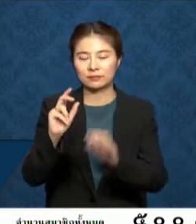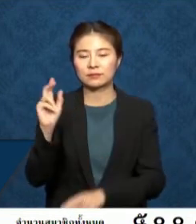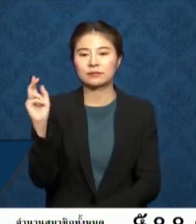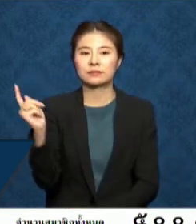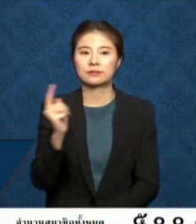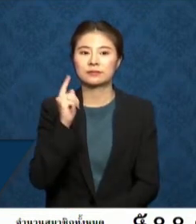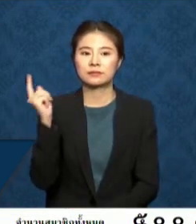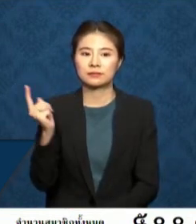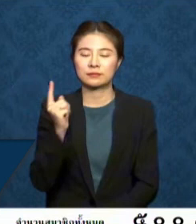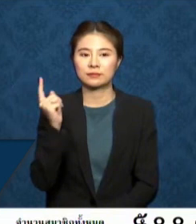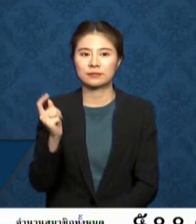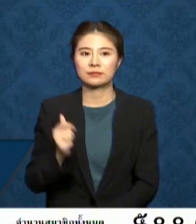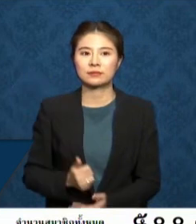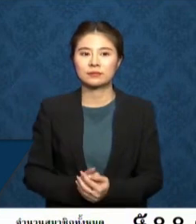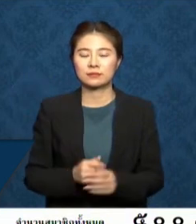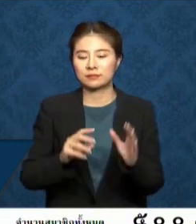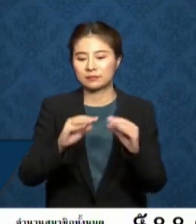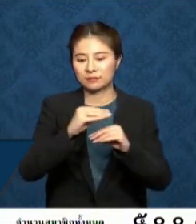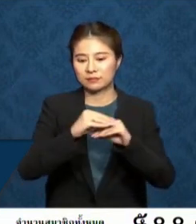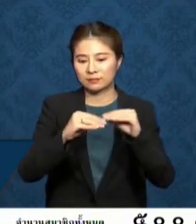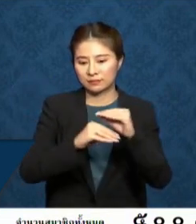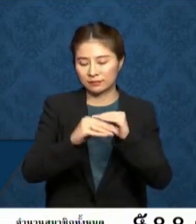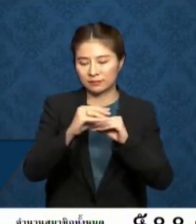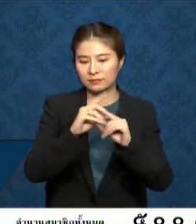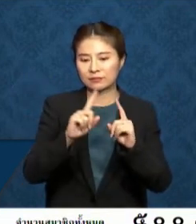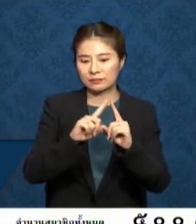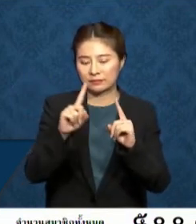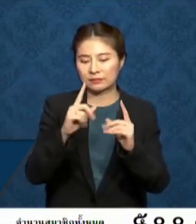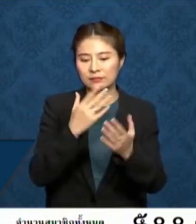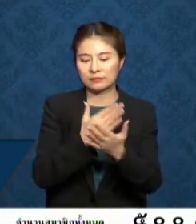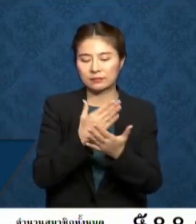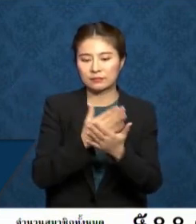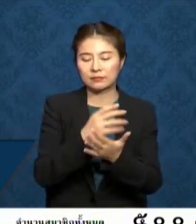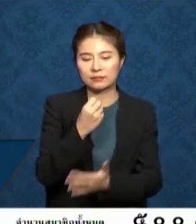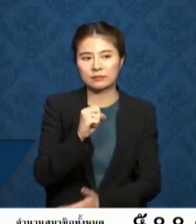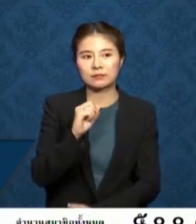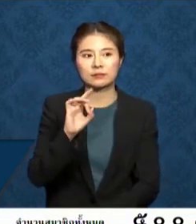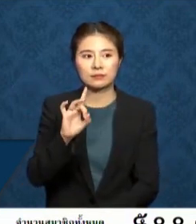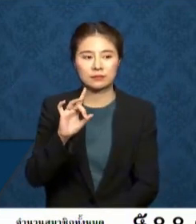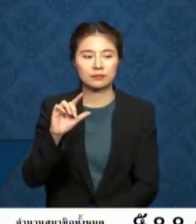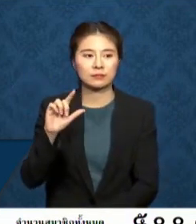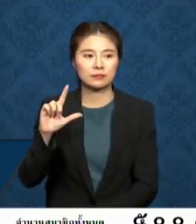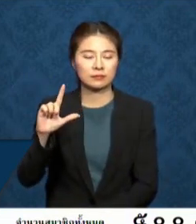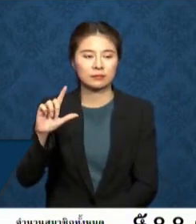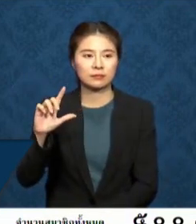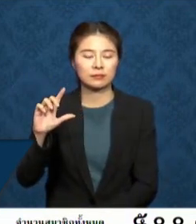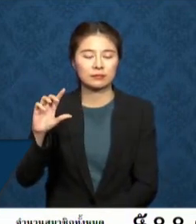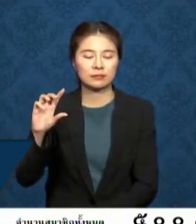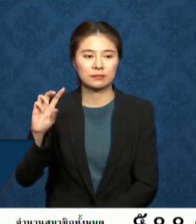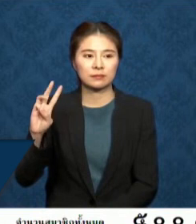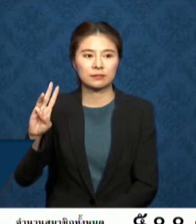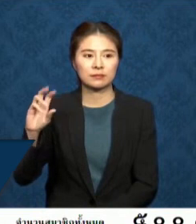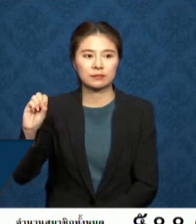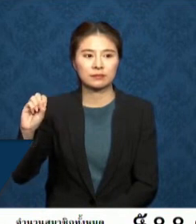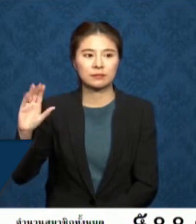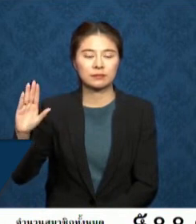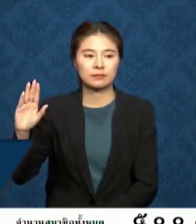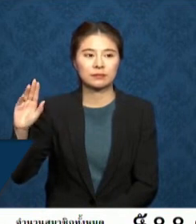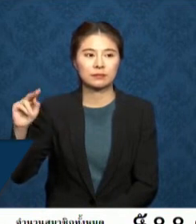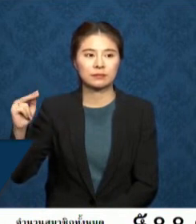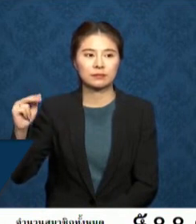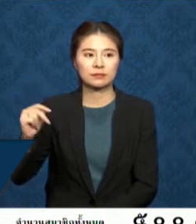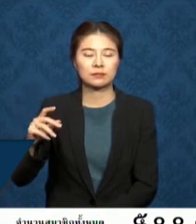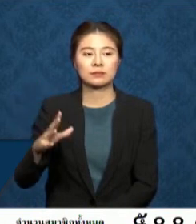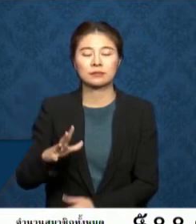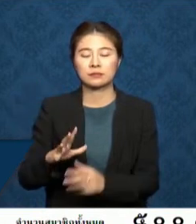างที่ผมบอกนะครับโครงการแรกก็มีมูลค่า18,650,000นะครับอีกโครงการนึง32ล้านบาทนะครับ